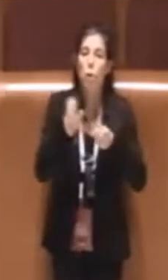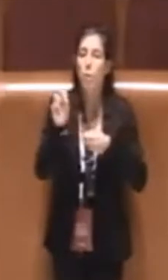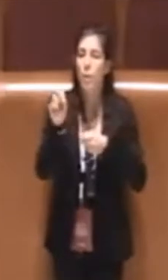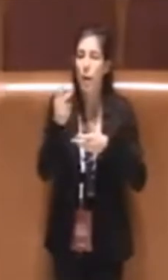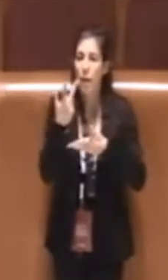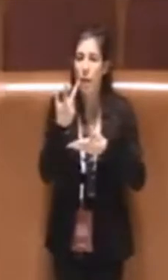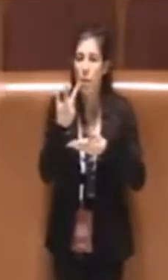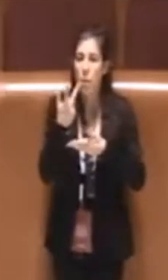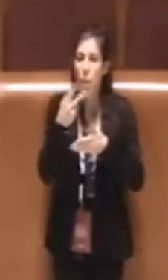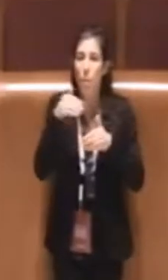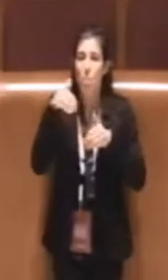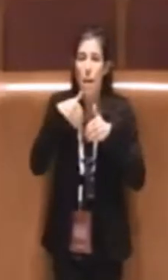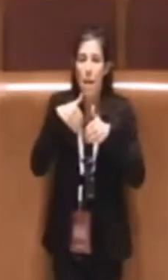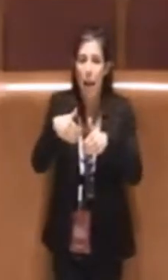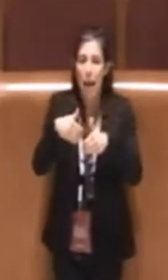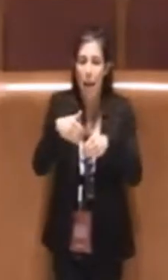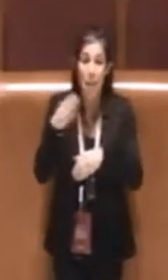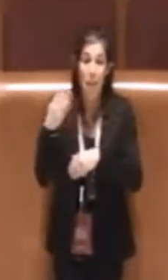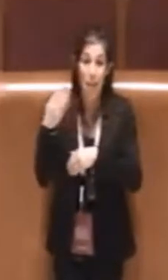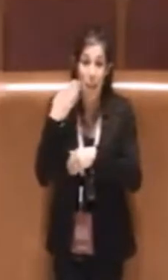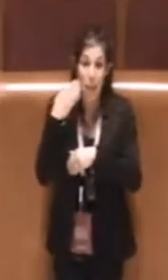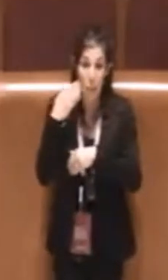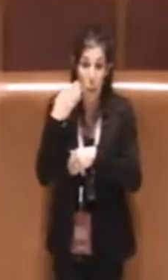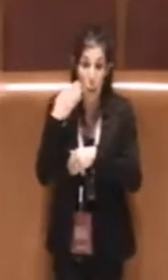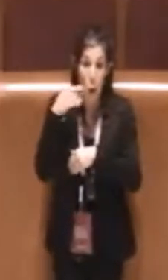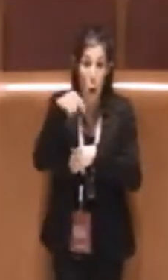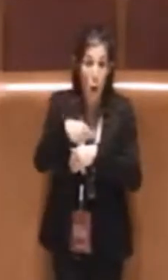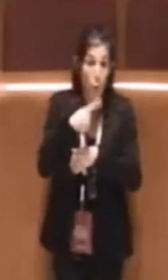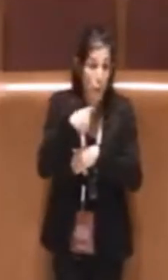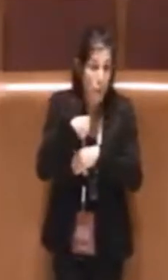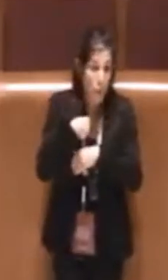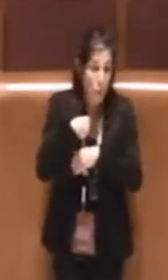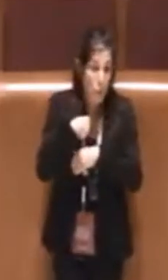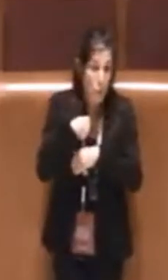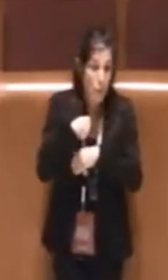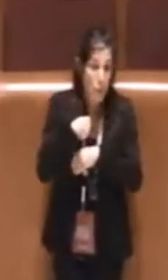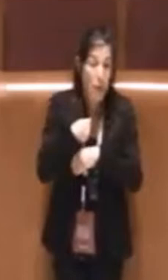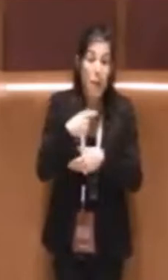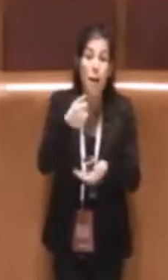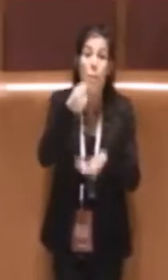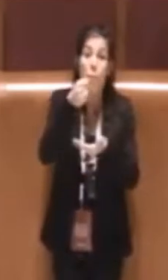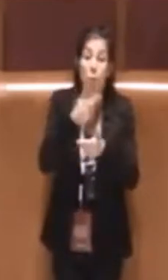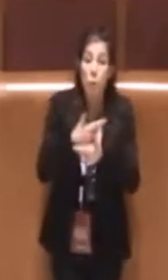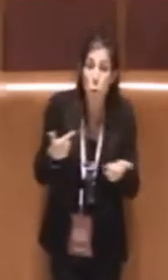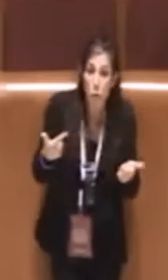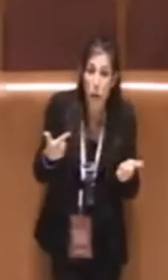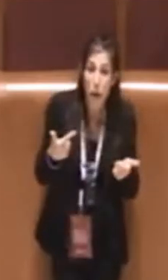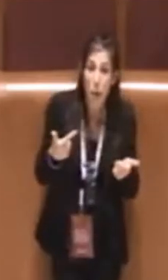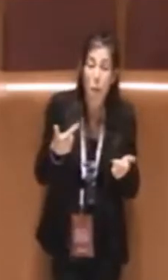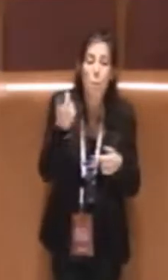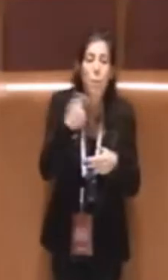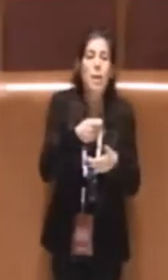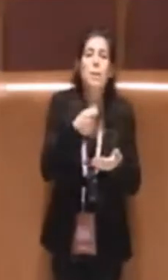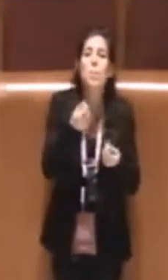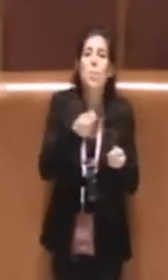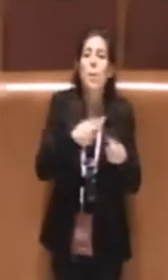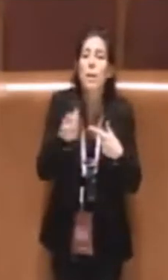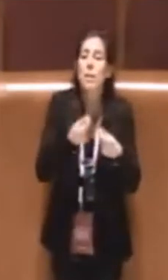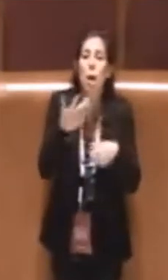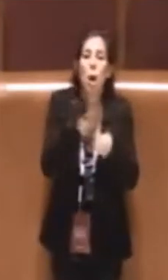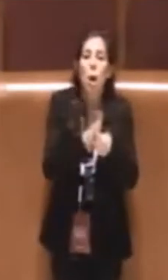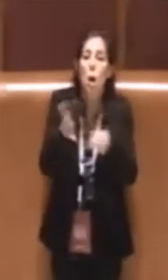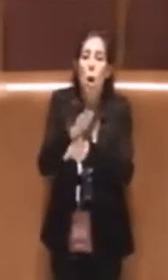ci parlano e ci dicono che potrebbero non esserci risorse sufficienti a coprire tutte le